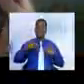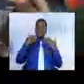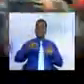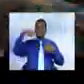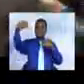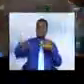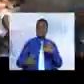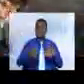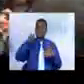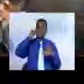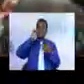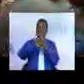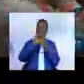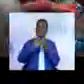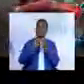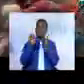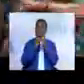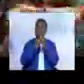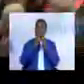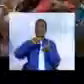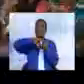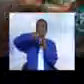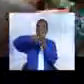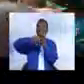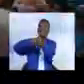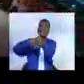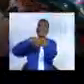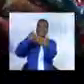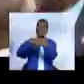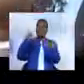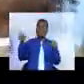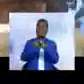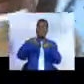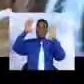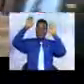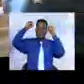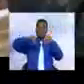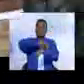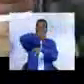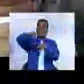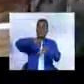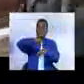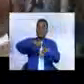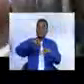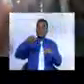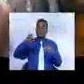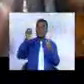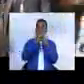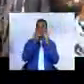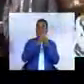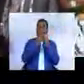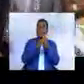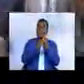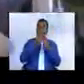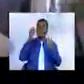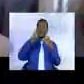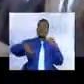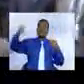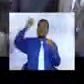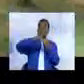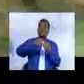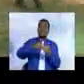de recevoir la première dame Dominique Ouattara. L'arrivée aussi du président de la République, Alassane Ouattara, a